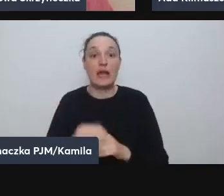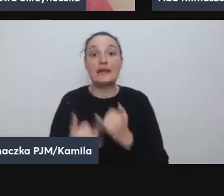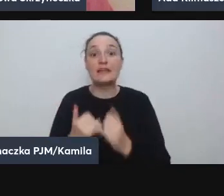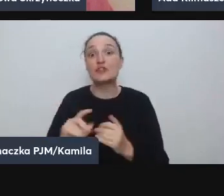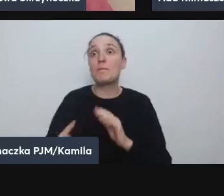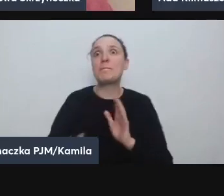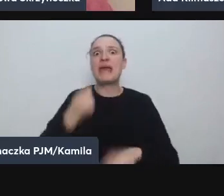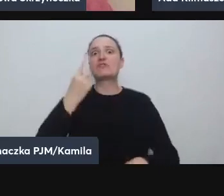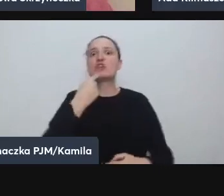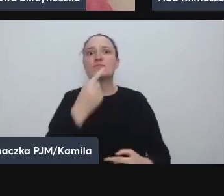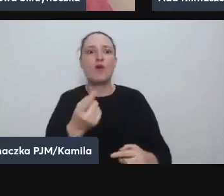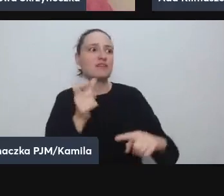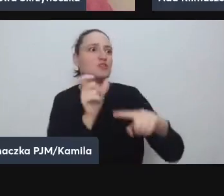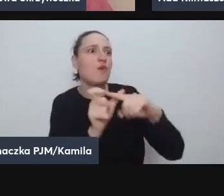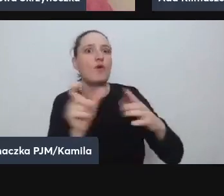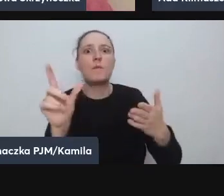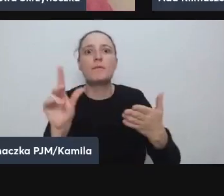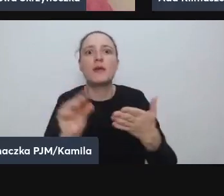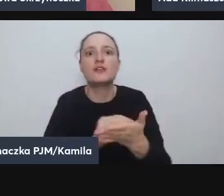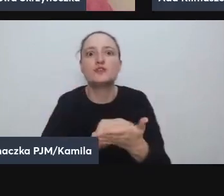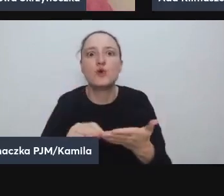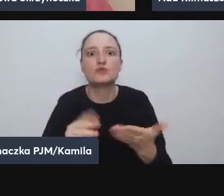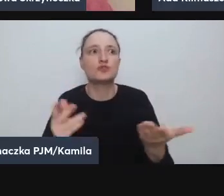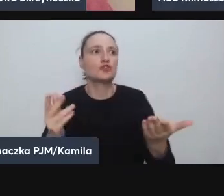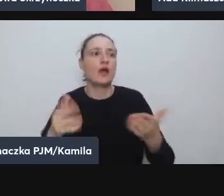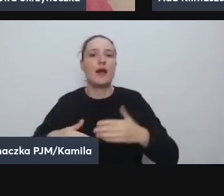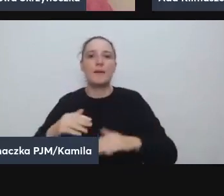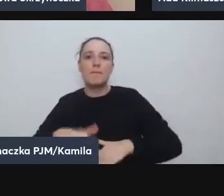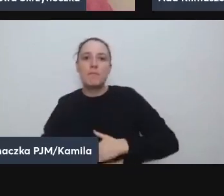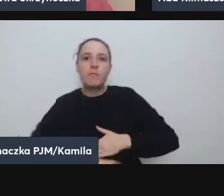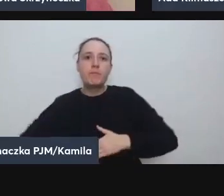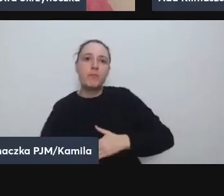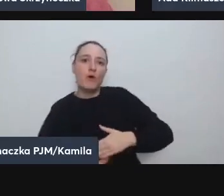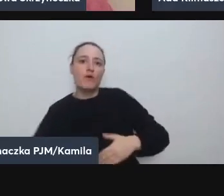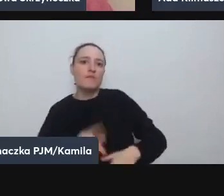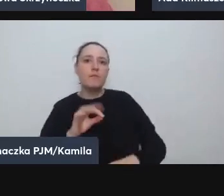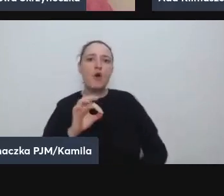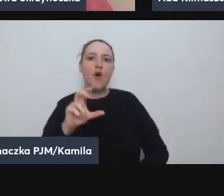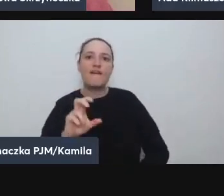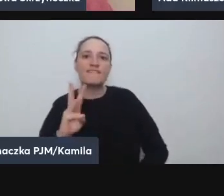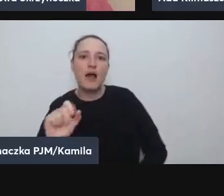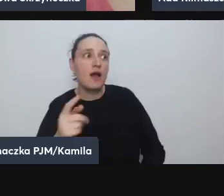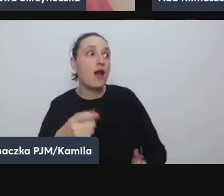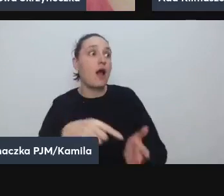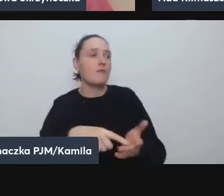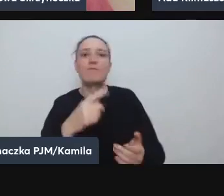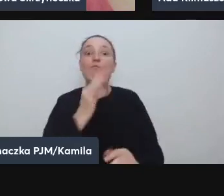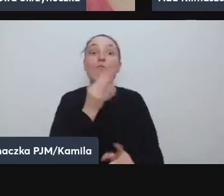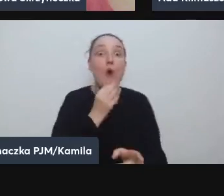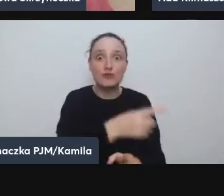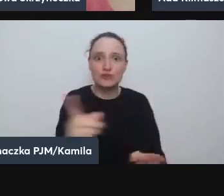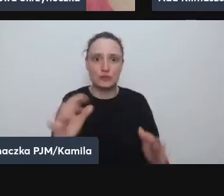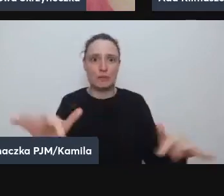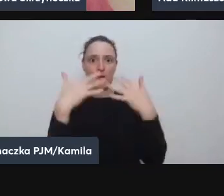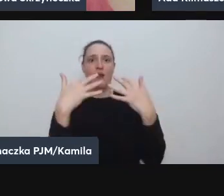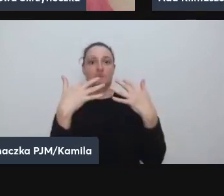mówi słowo, nie wiem, miesiączka, nie wiem, pochwa i tak dalej. I to jeszcze przy młodych ludziach, nie? Bo to jest różnica. Więc ja bym powiedziała,